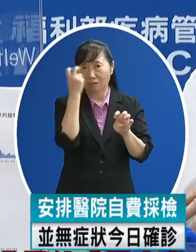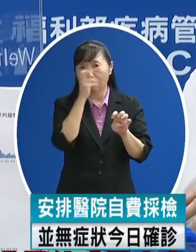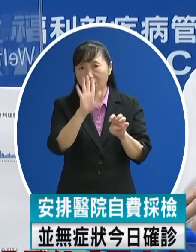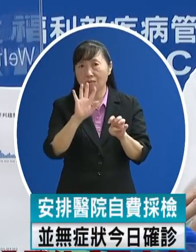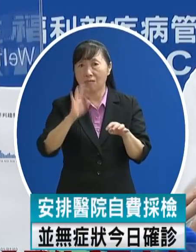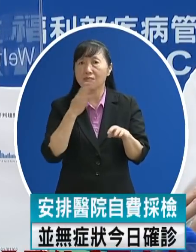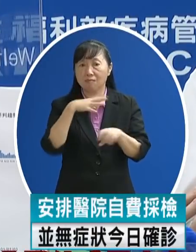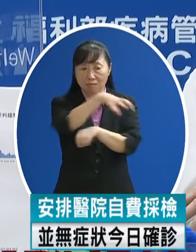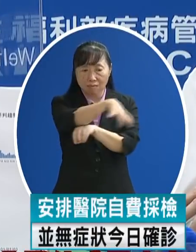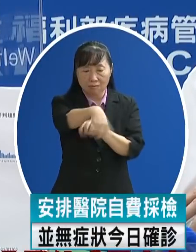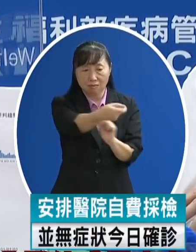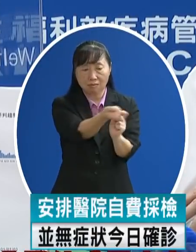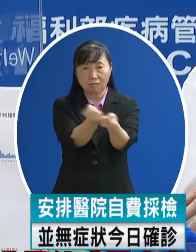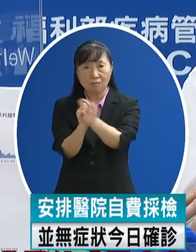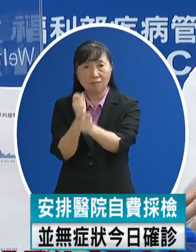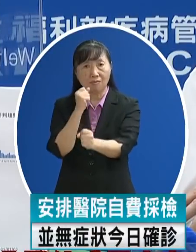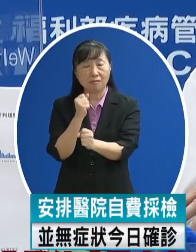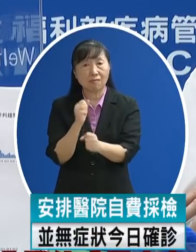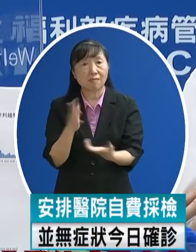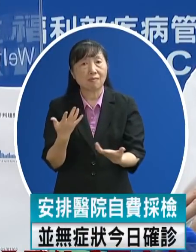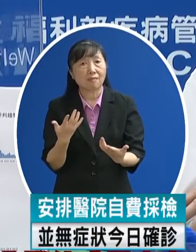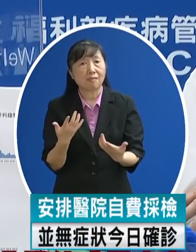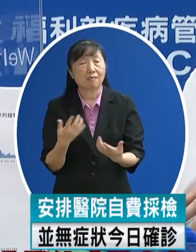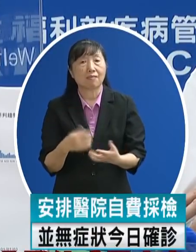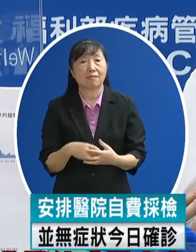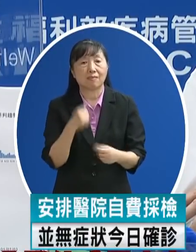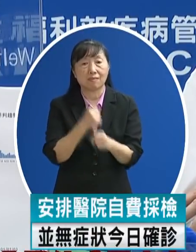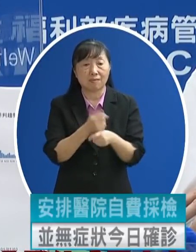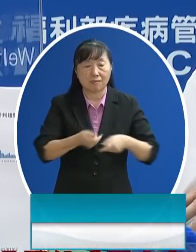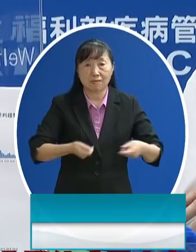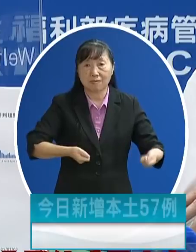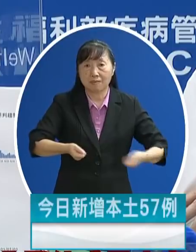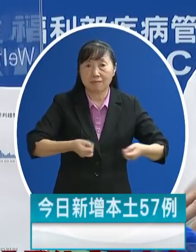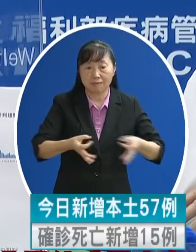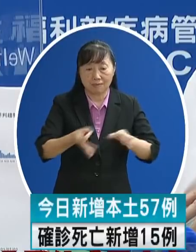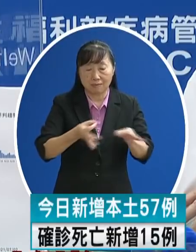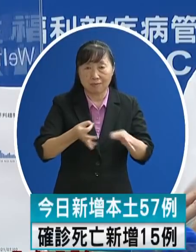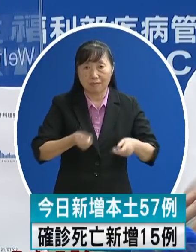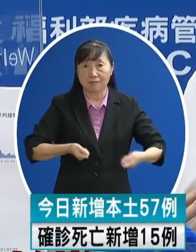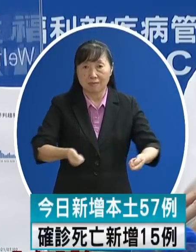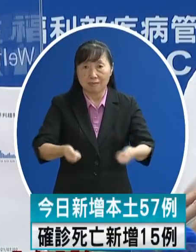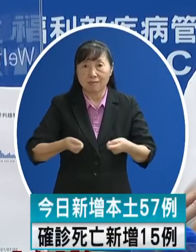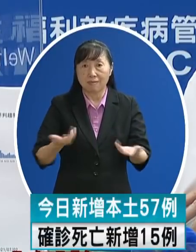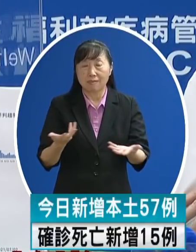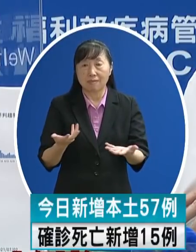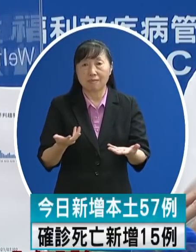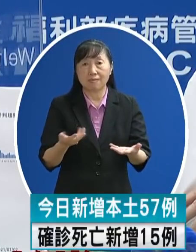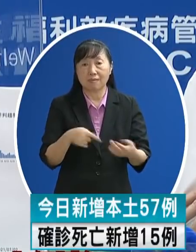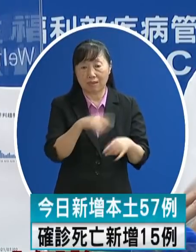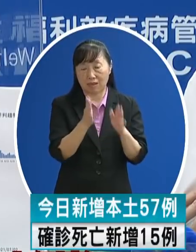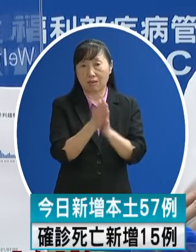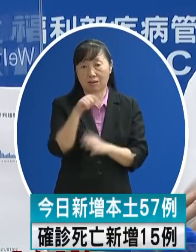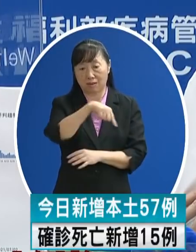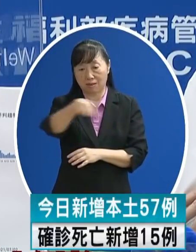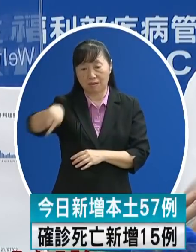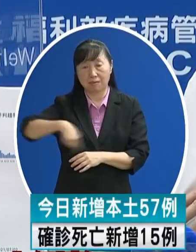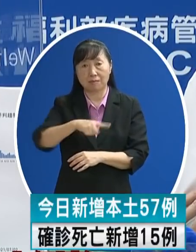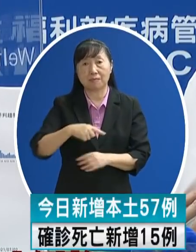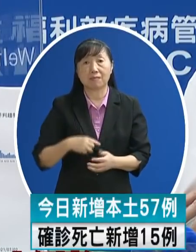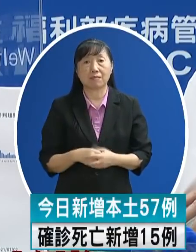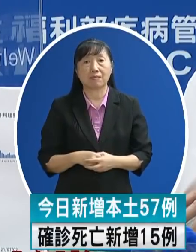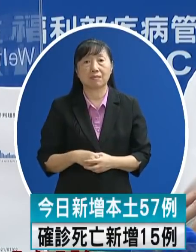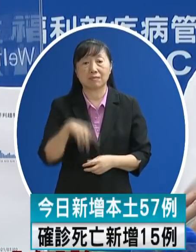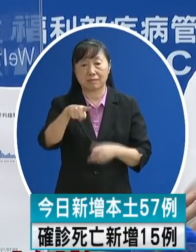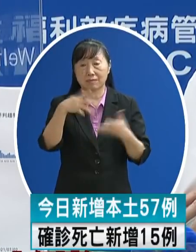的周边还是有相关的一些摊位或是店家，那恐怕以这么多的